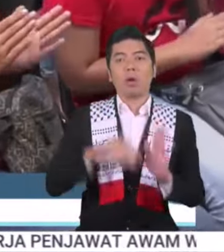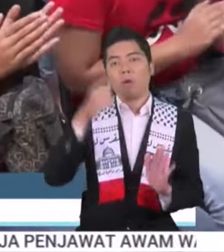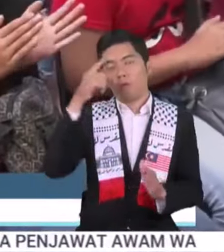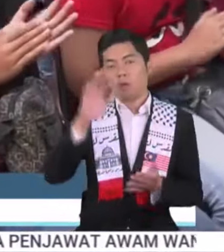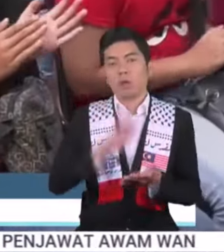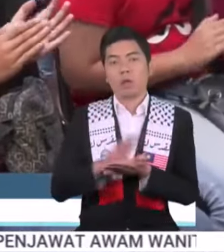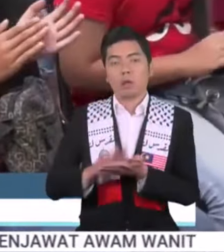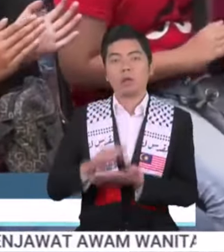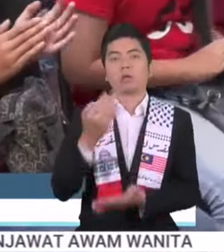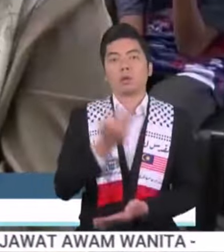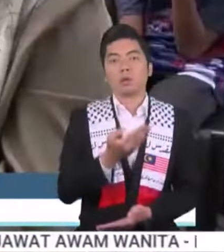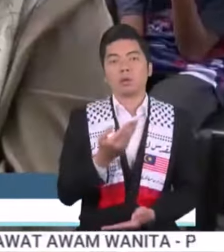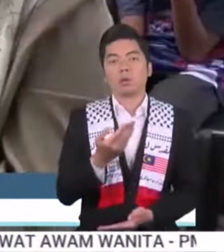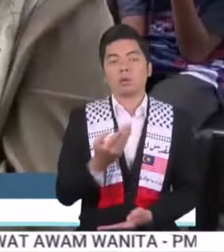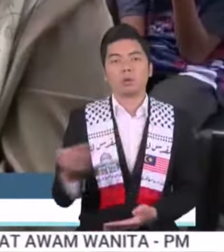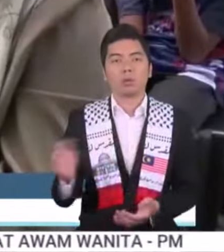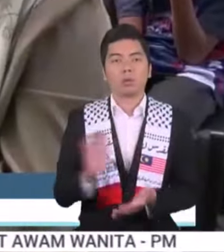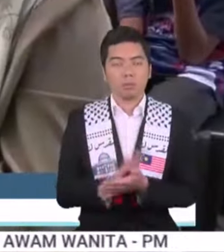sekolah sehingga 30%.